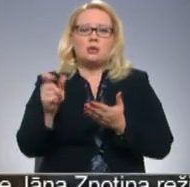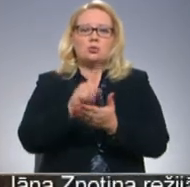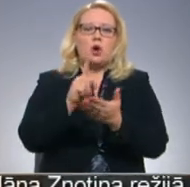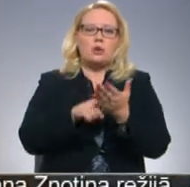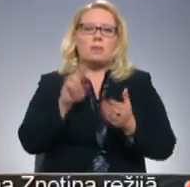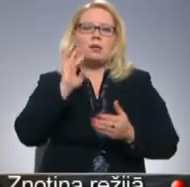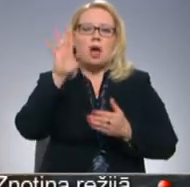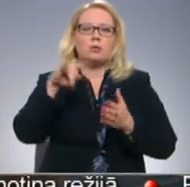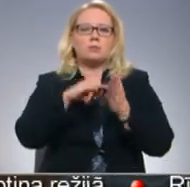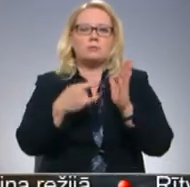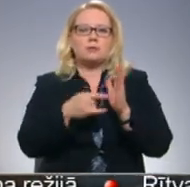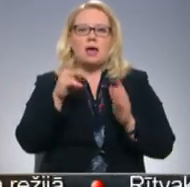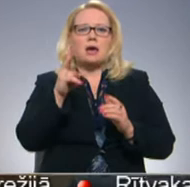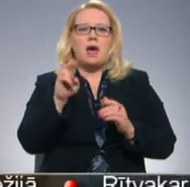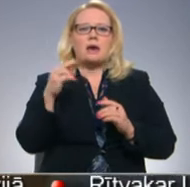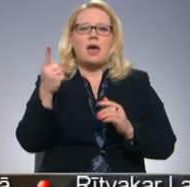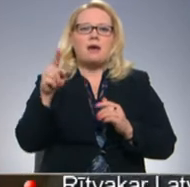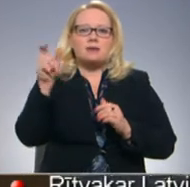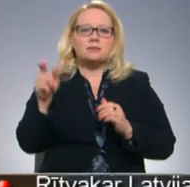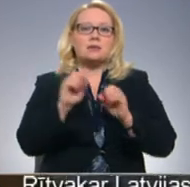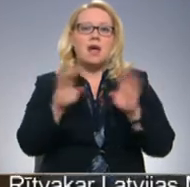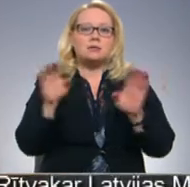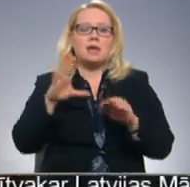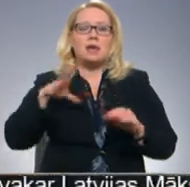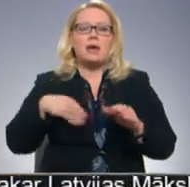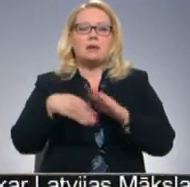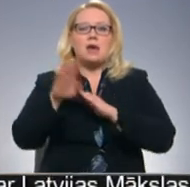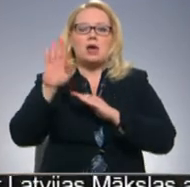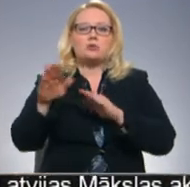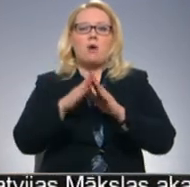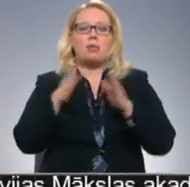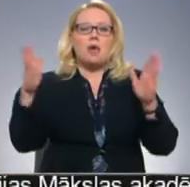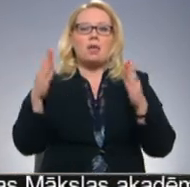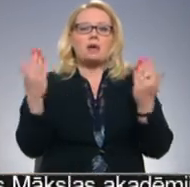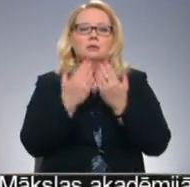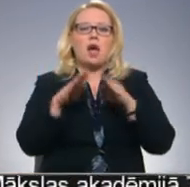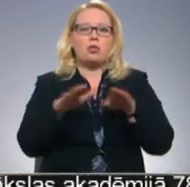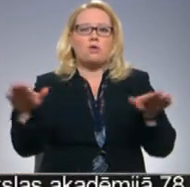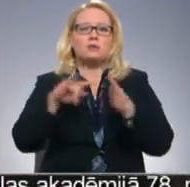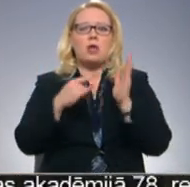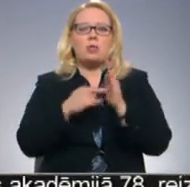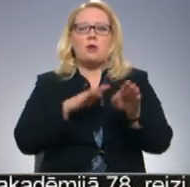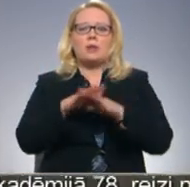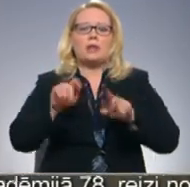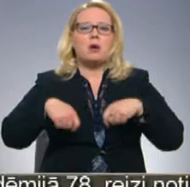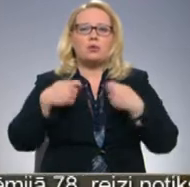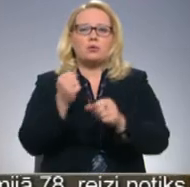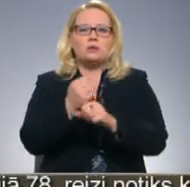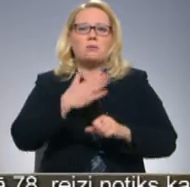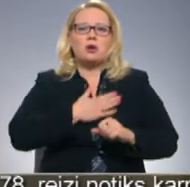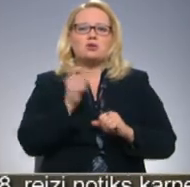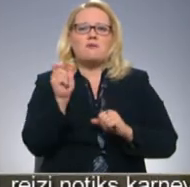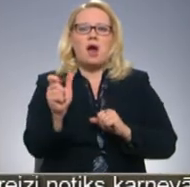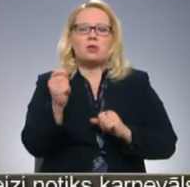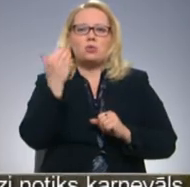par nākotnes plāniem José Carreras stāstīja, ka pēc aiziešanas no lielās skatuves viņš plāno pilnībā nodoties darbam paša vārdā